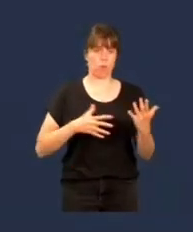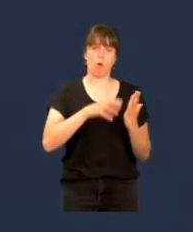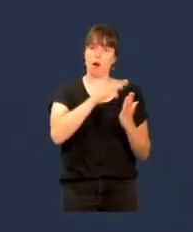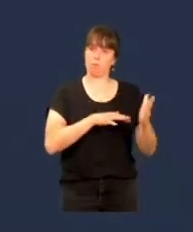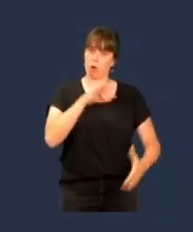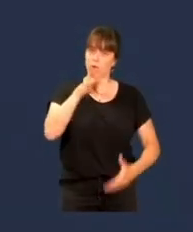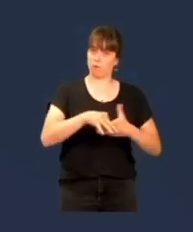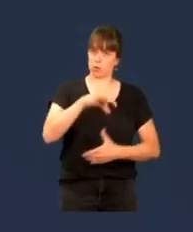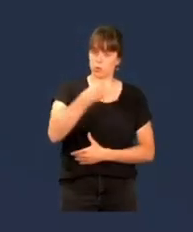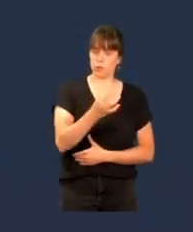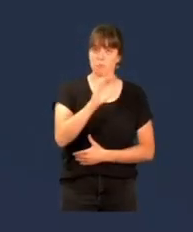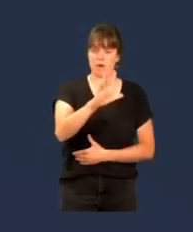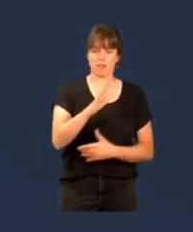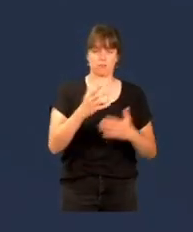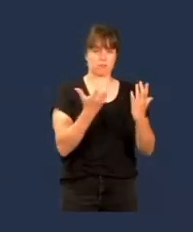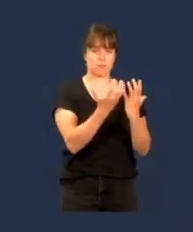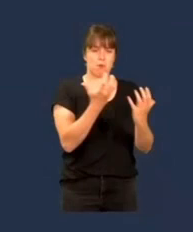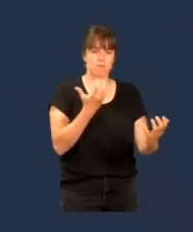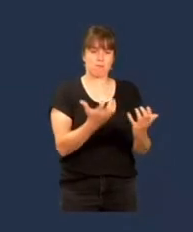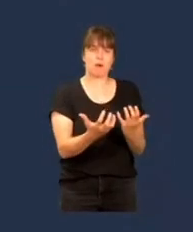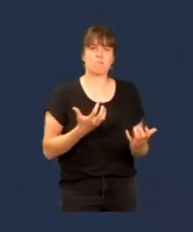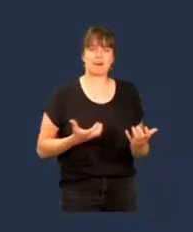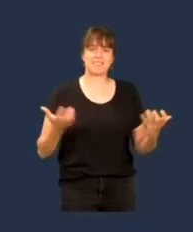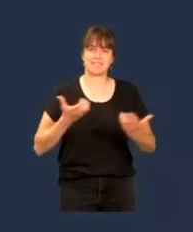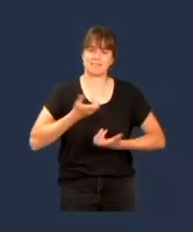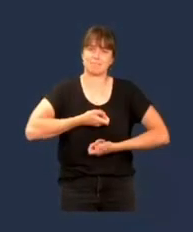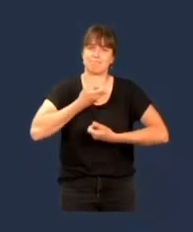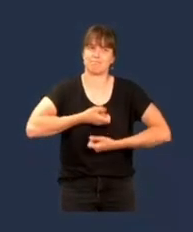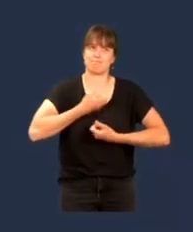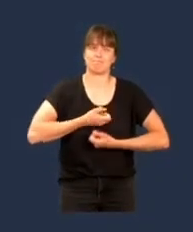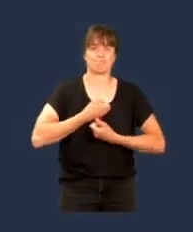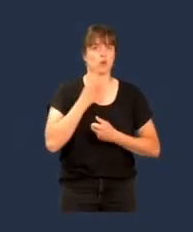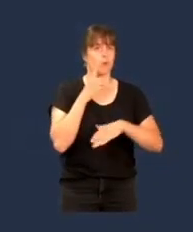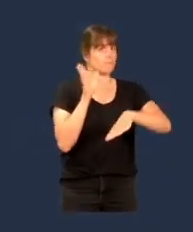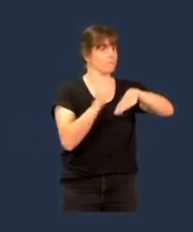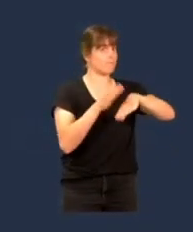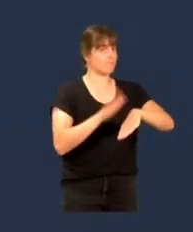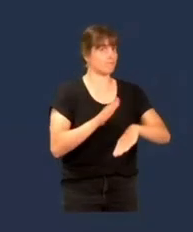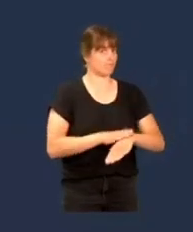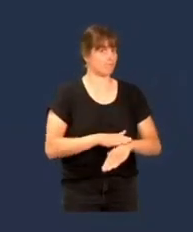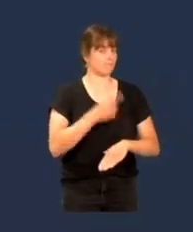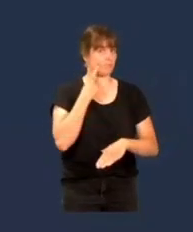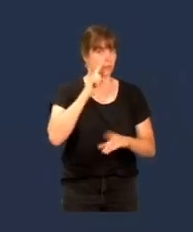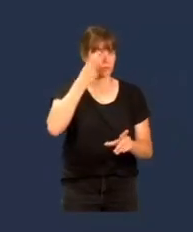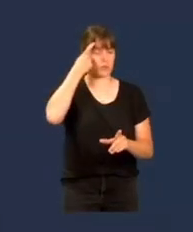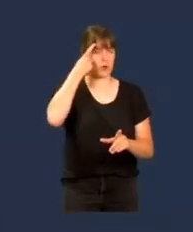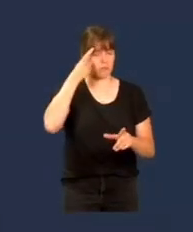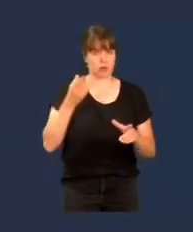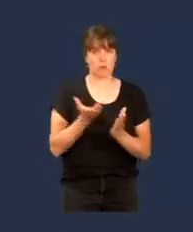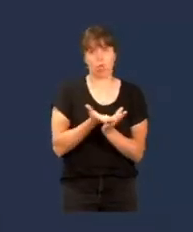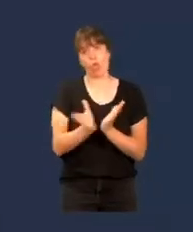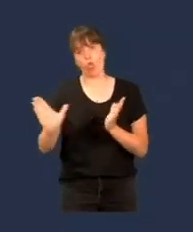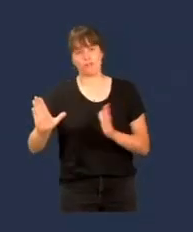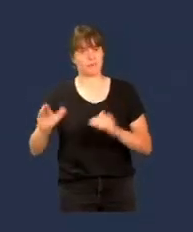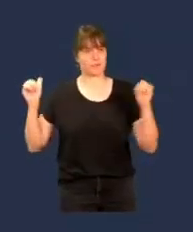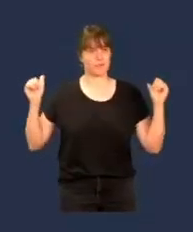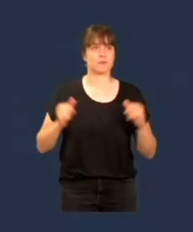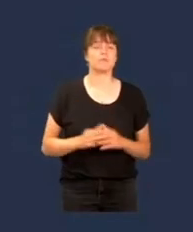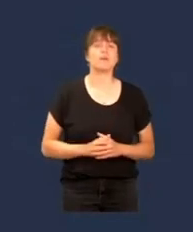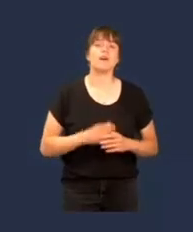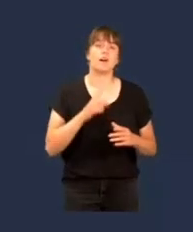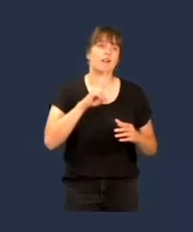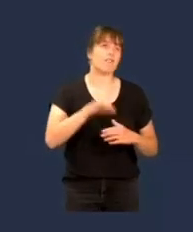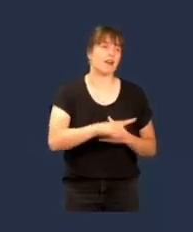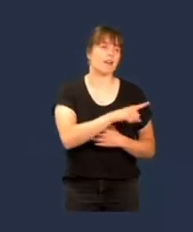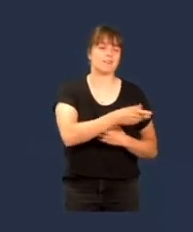souligner quelques éléments qu'il est toujours bon de se rappeler et de planter comme garde-fou. Premièrement, la marque régionale. Alors j'ai entendu, ça fait un